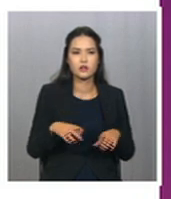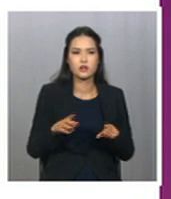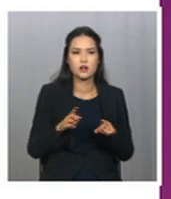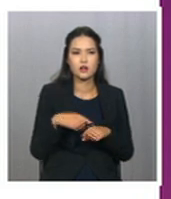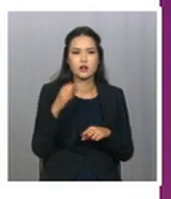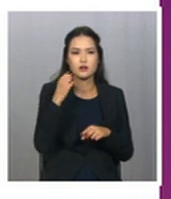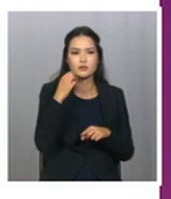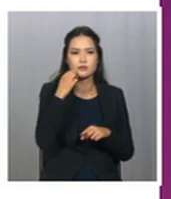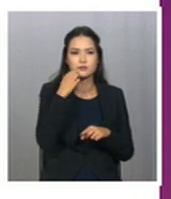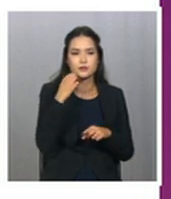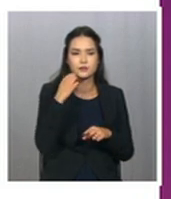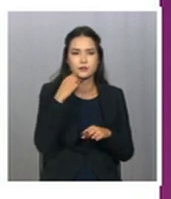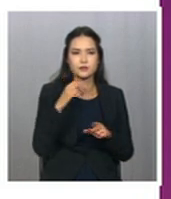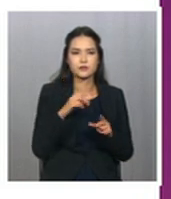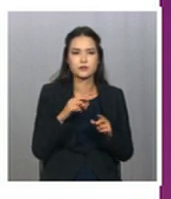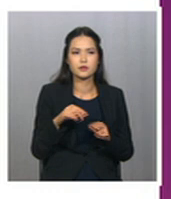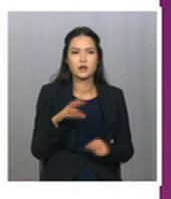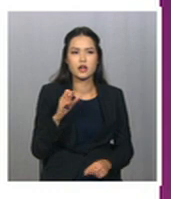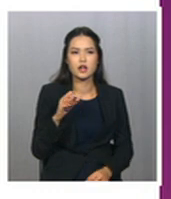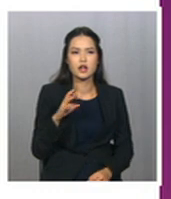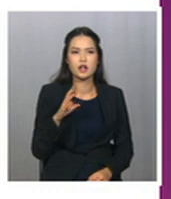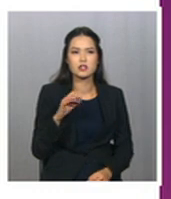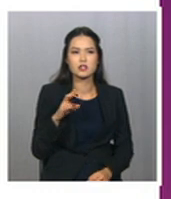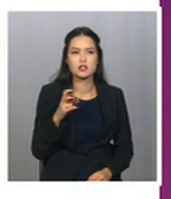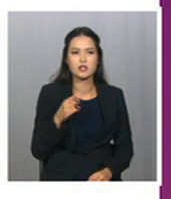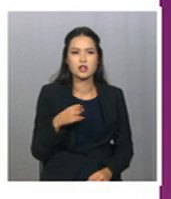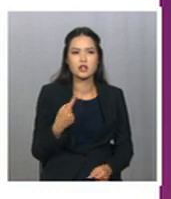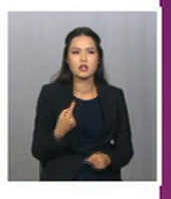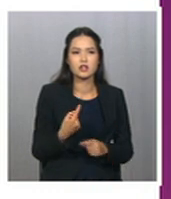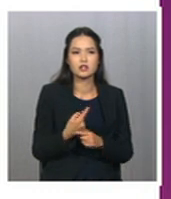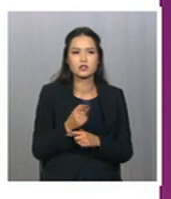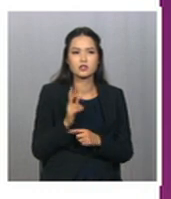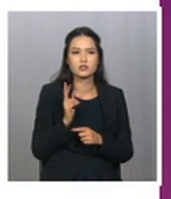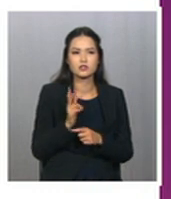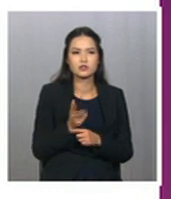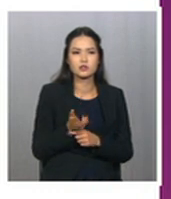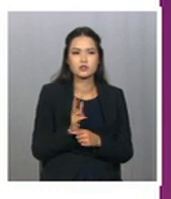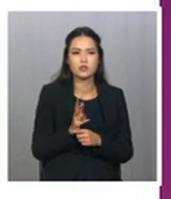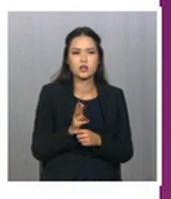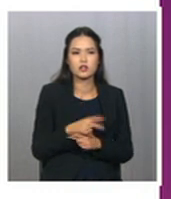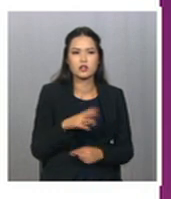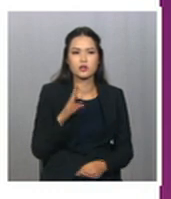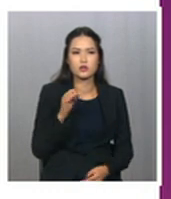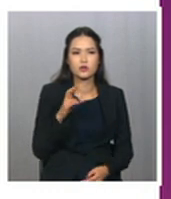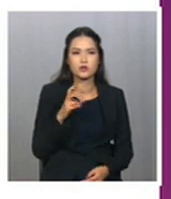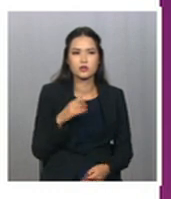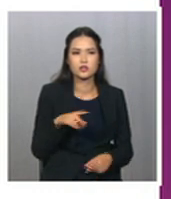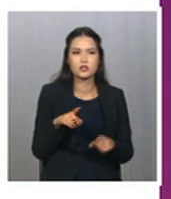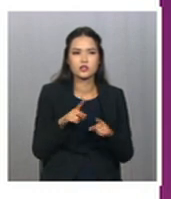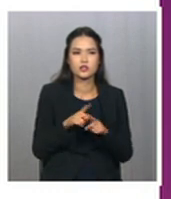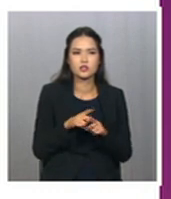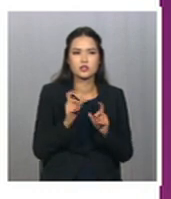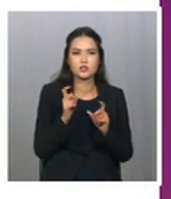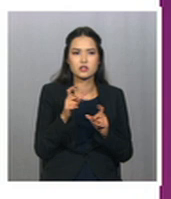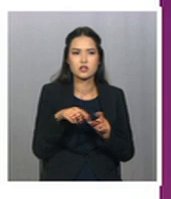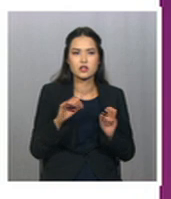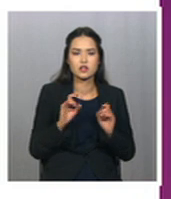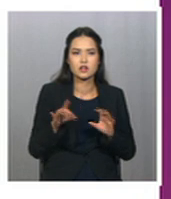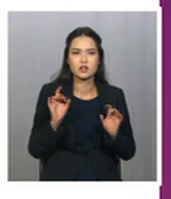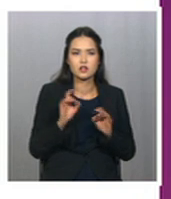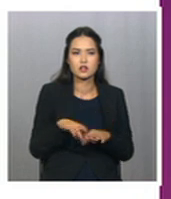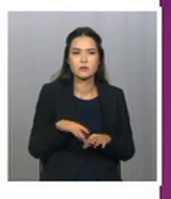бара сала Алтынайдың алғашқы ұстаз жайлы, Дүйсен жайлы айтып, авторға хат